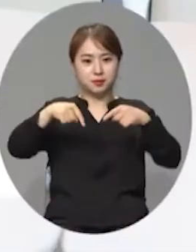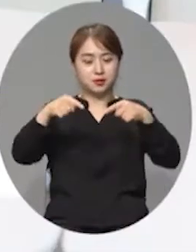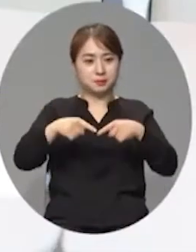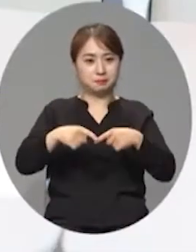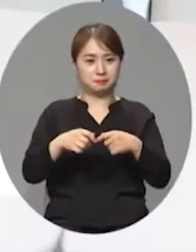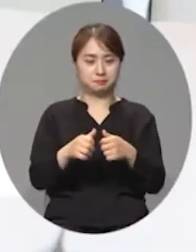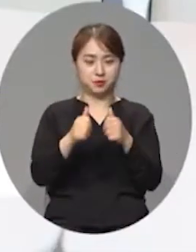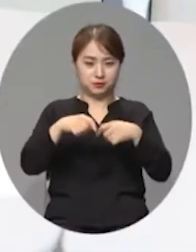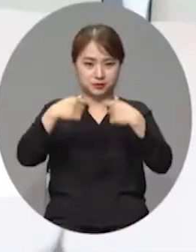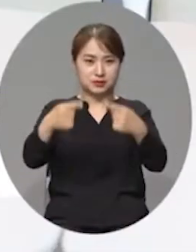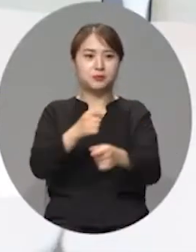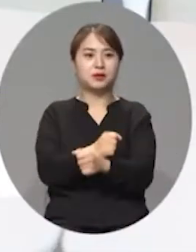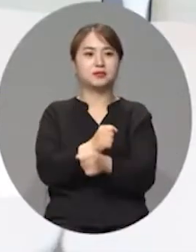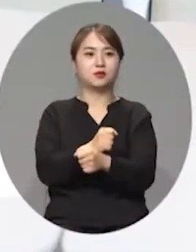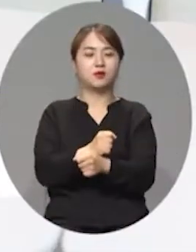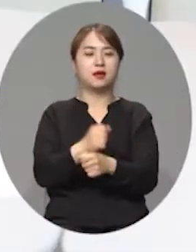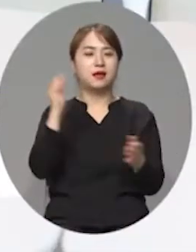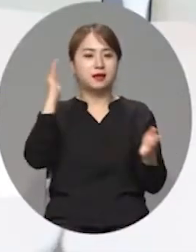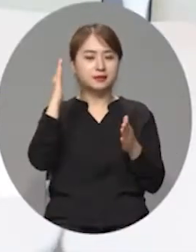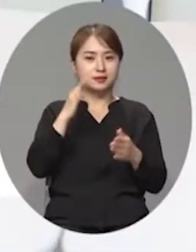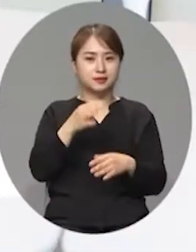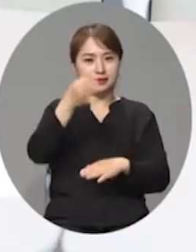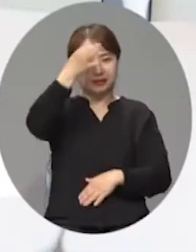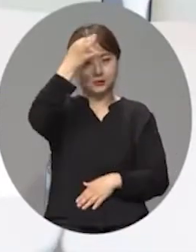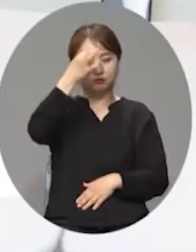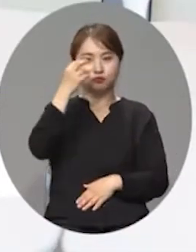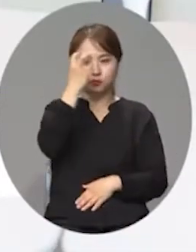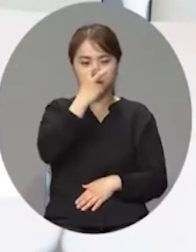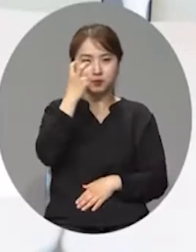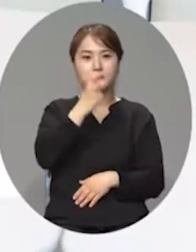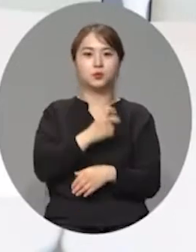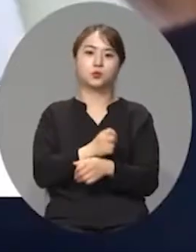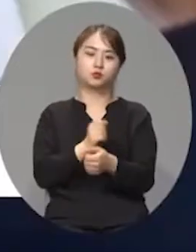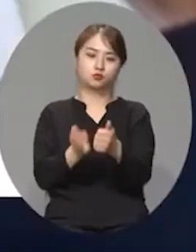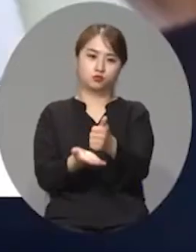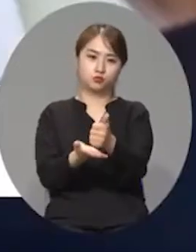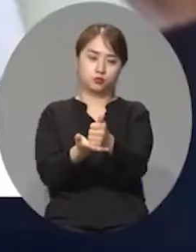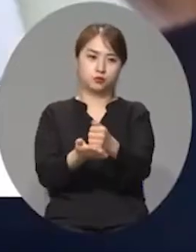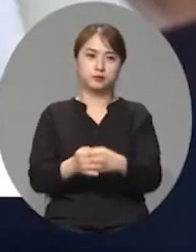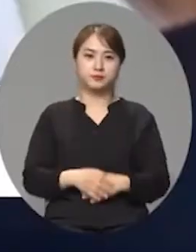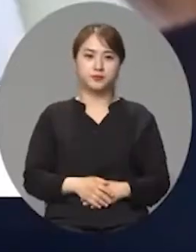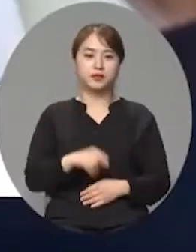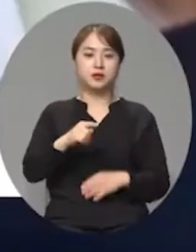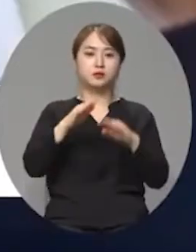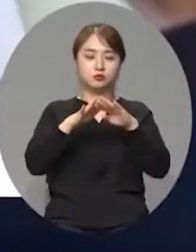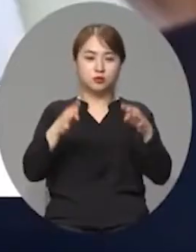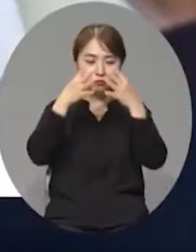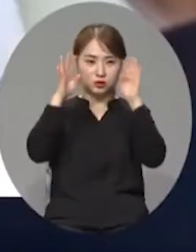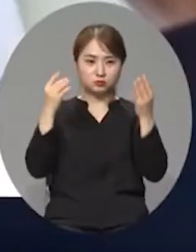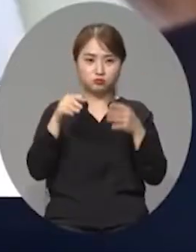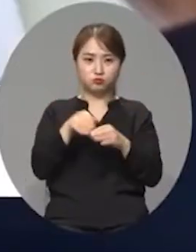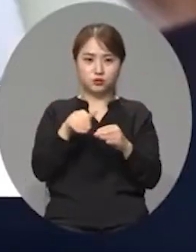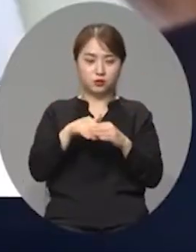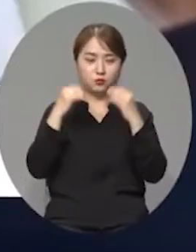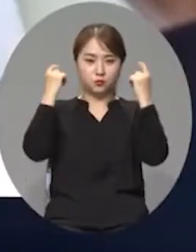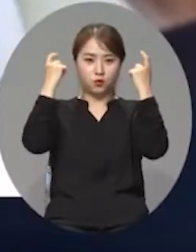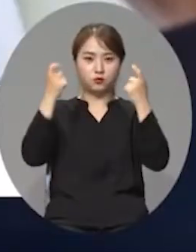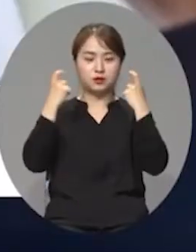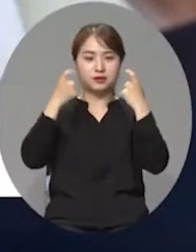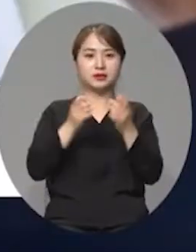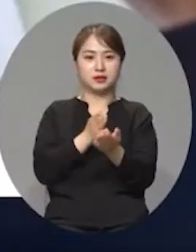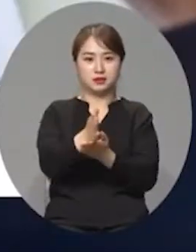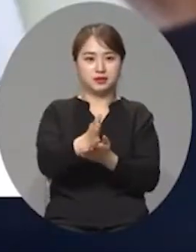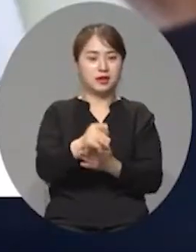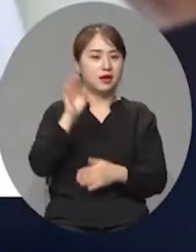모의면접 으로 학생들의 역량을 점검하고 조언했습니다 전주대 문화관광 게는 그러다 이후 관광업계